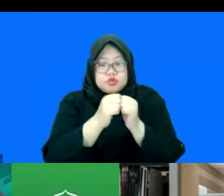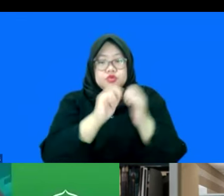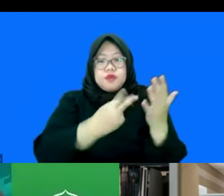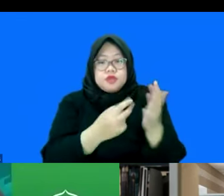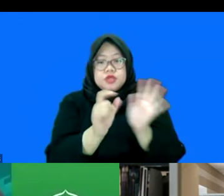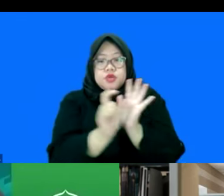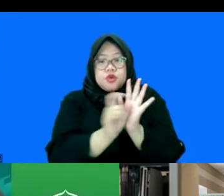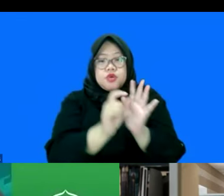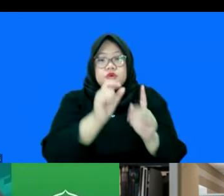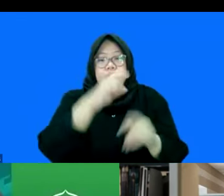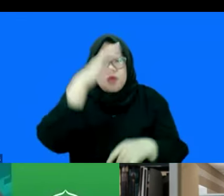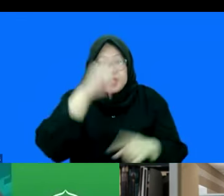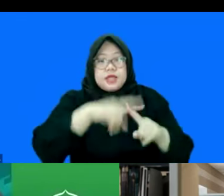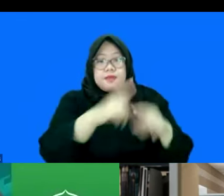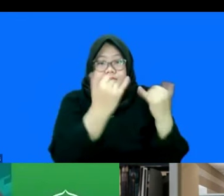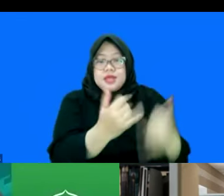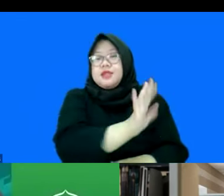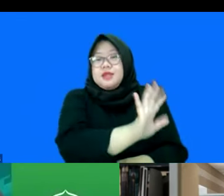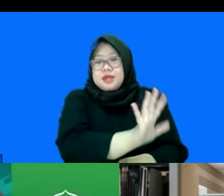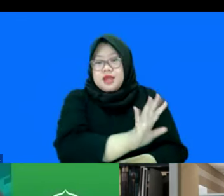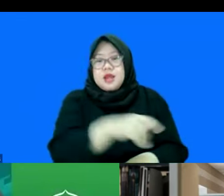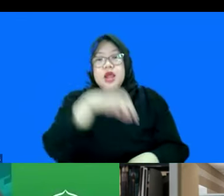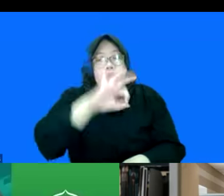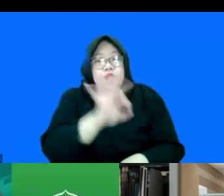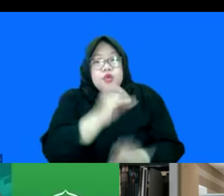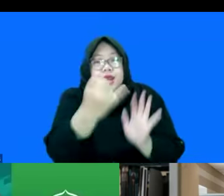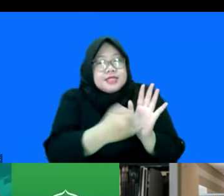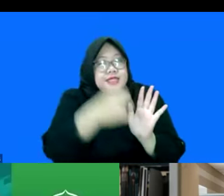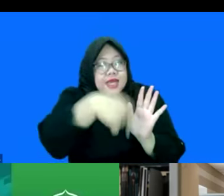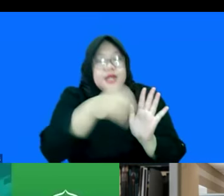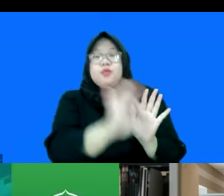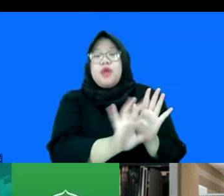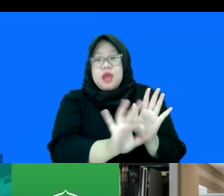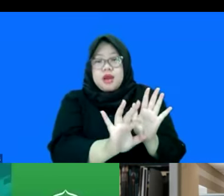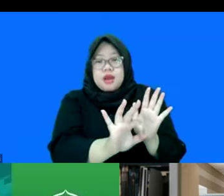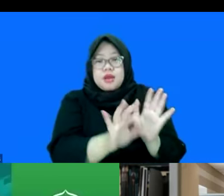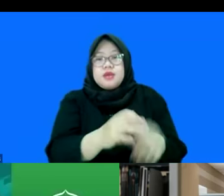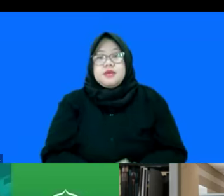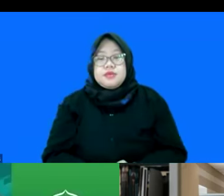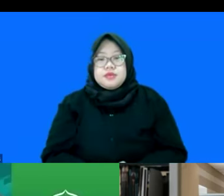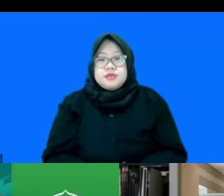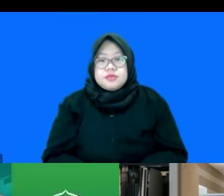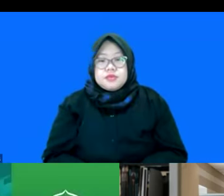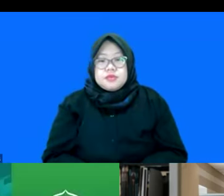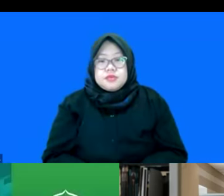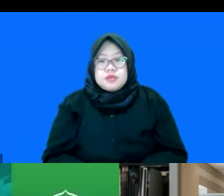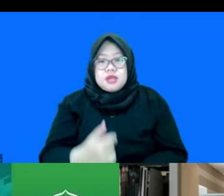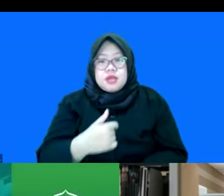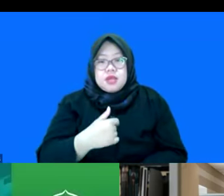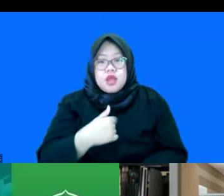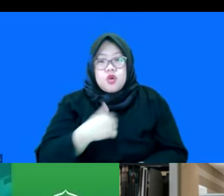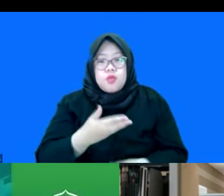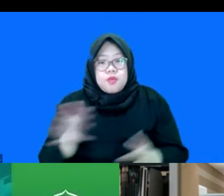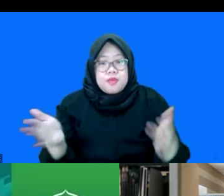tidak sekarang dan bukan ini substansinya. Itu saja. Saya mau mengajak teman-teman sebenarnya